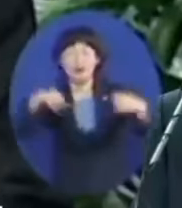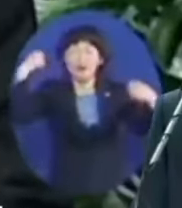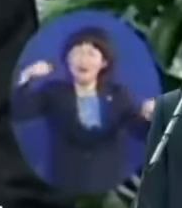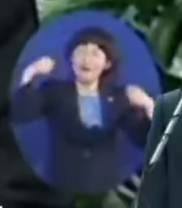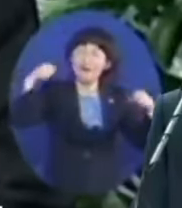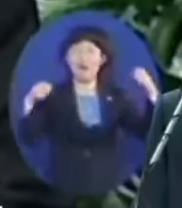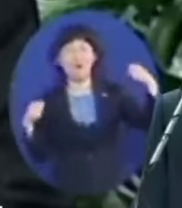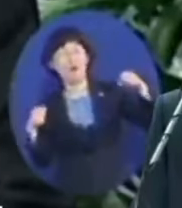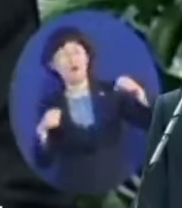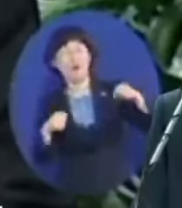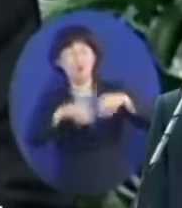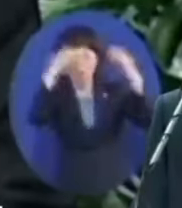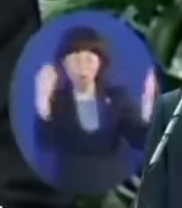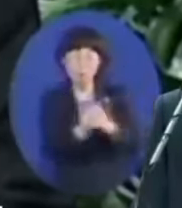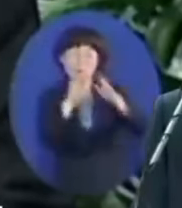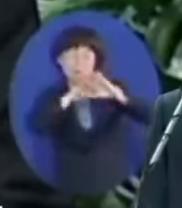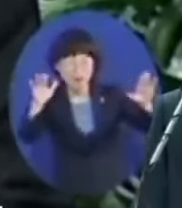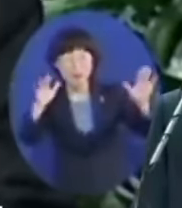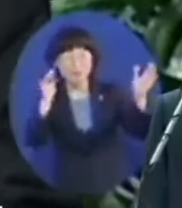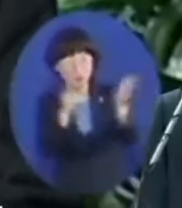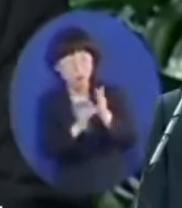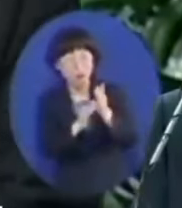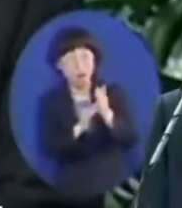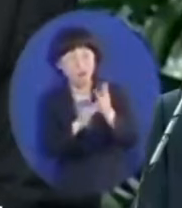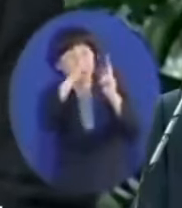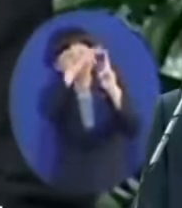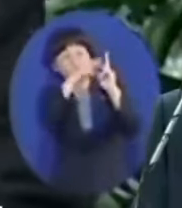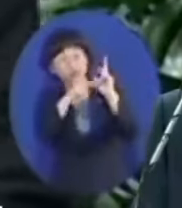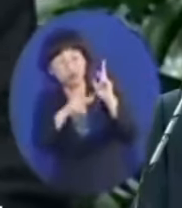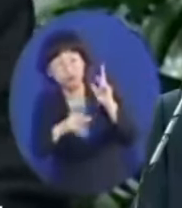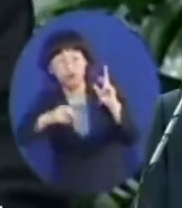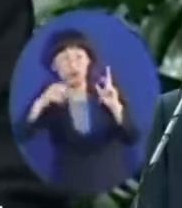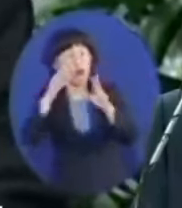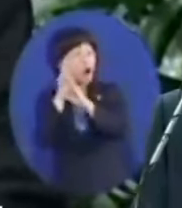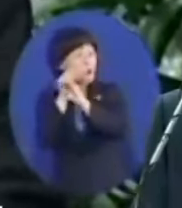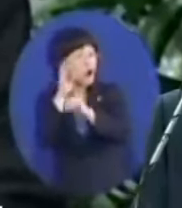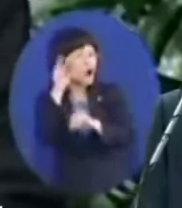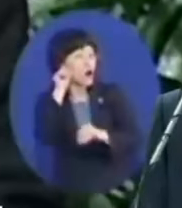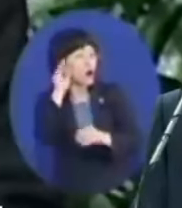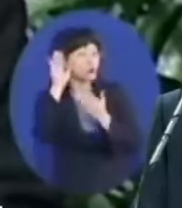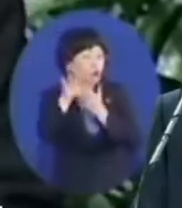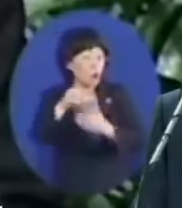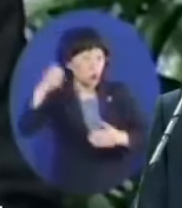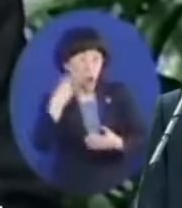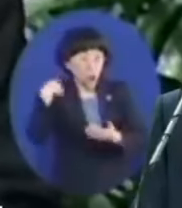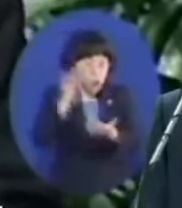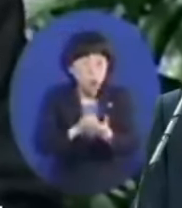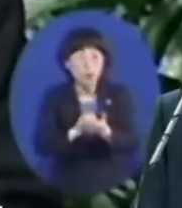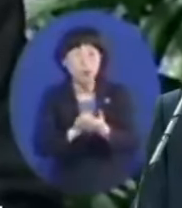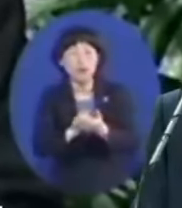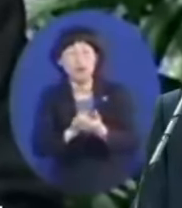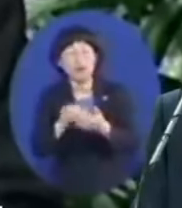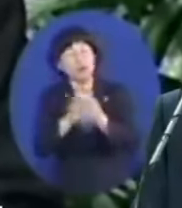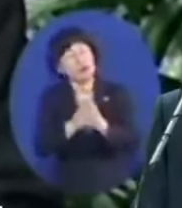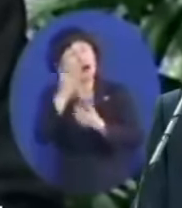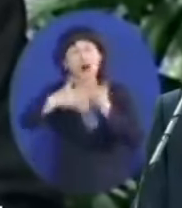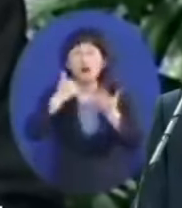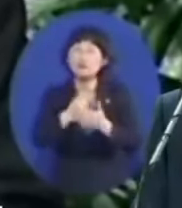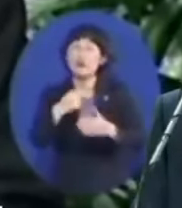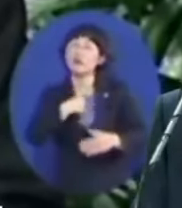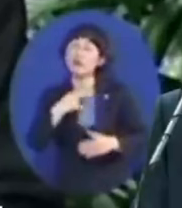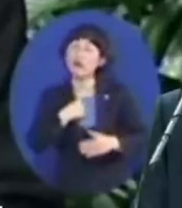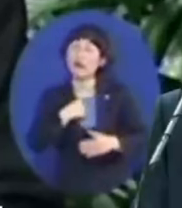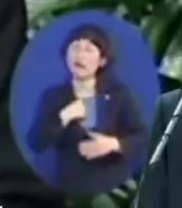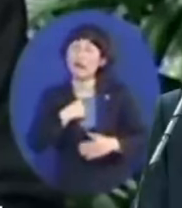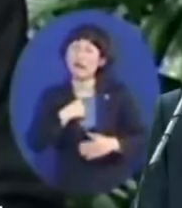이제는 모든 것이 해결되었다고 하고 내려왔는데 아, 얼마 안 있다가 또 옛날로 다 돌아갔었습니다. 그래서 그는 하나님께 하나님 나는